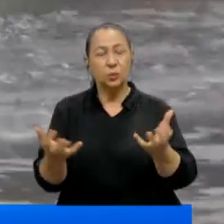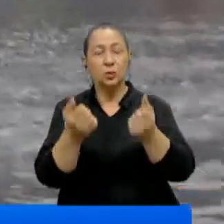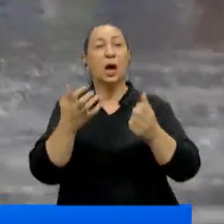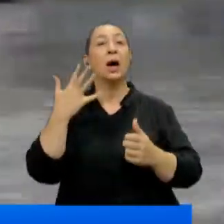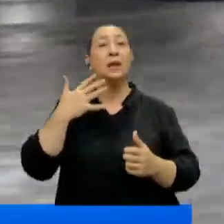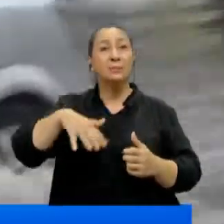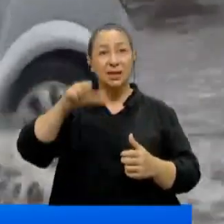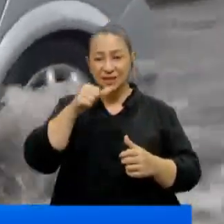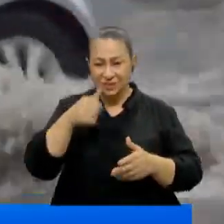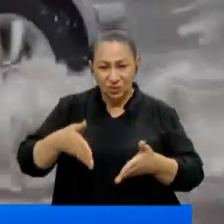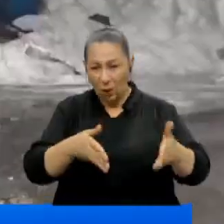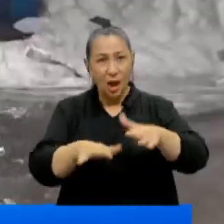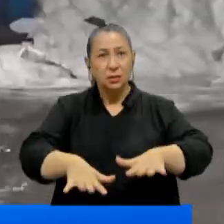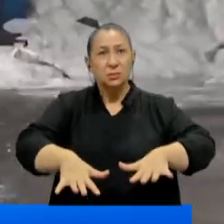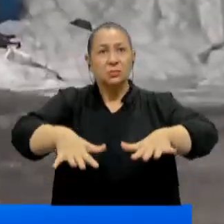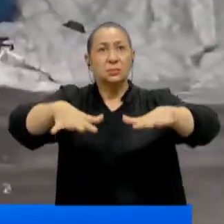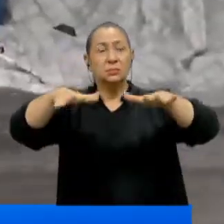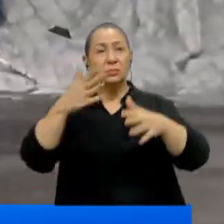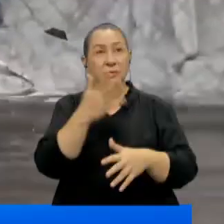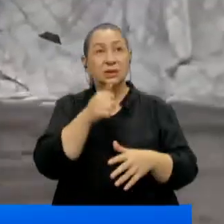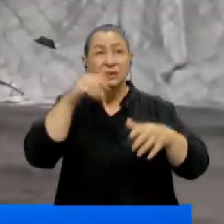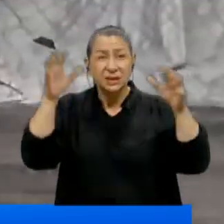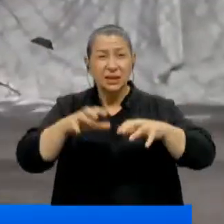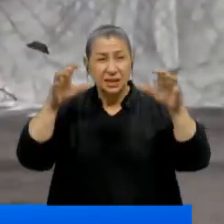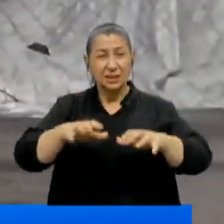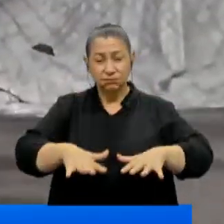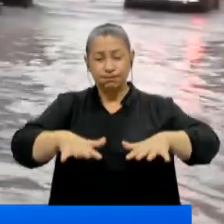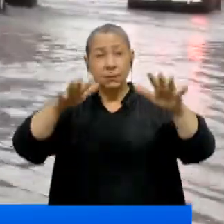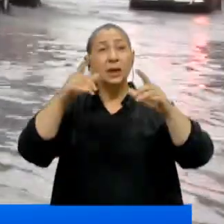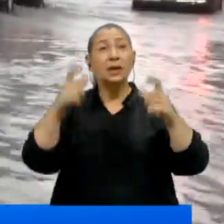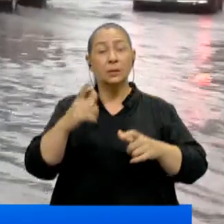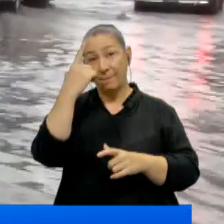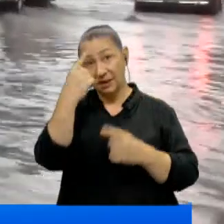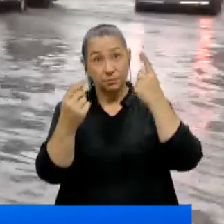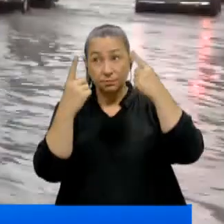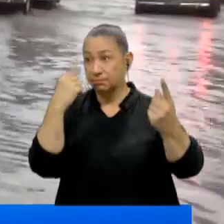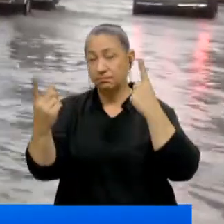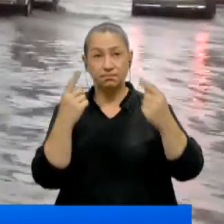Kars merkezde de cadde ve sokaklar göle döndü. Sel baskınlarına karşı kent uyarıldı.